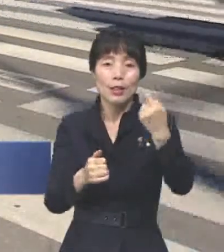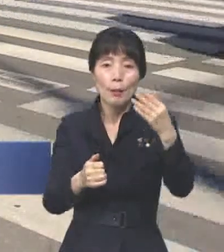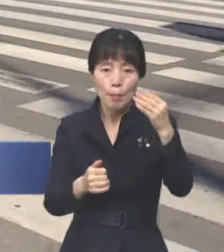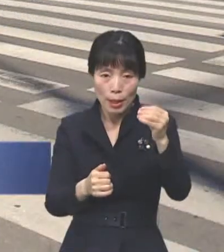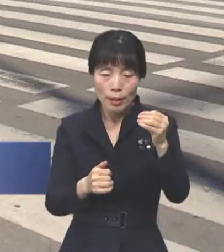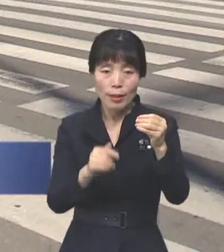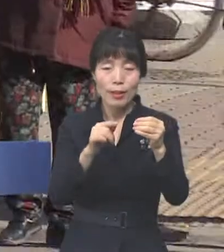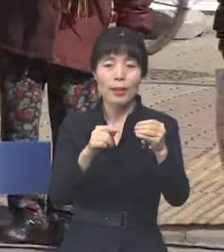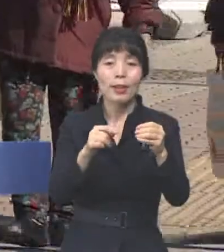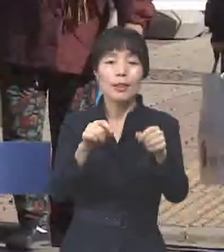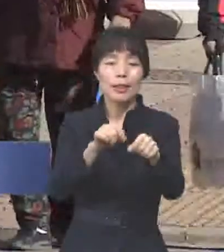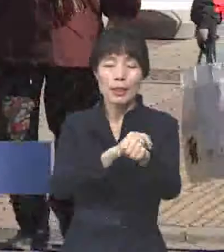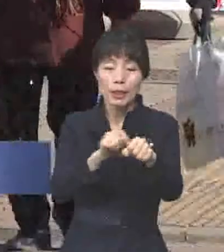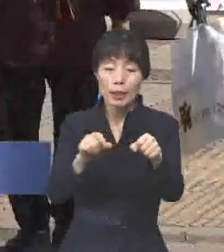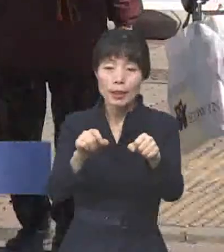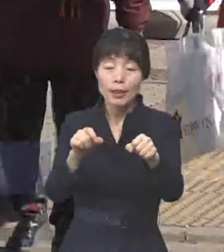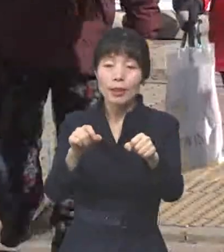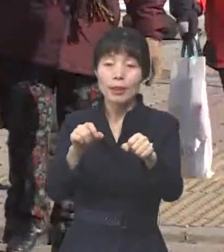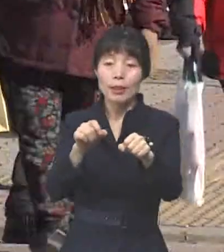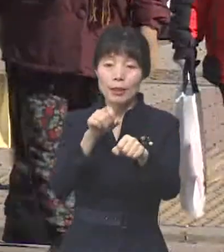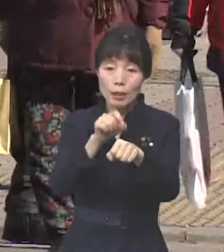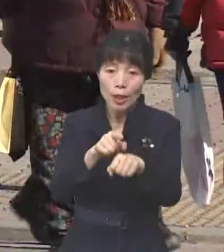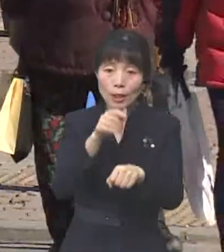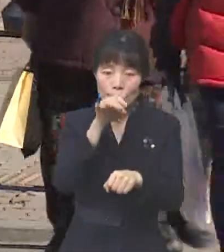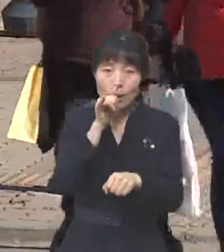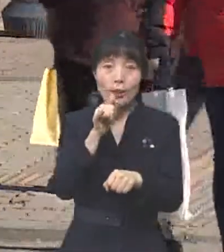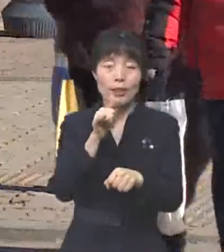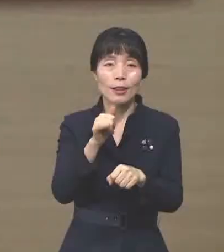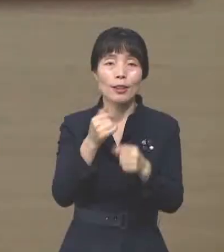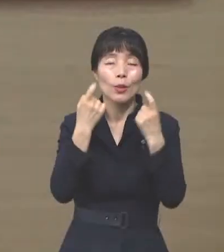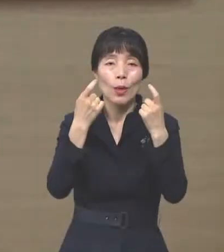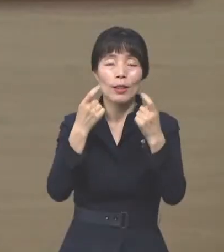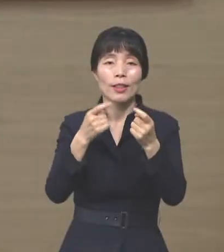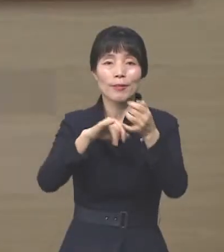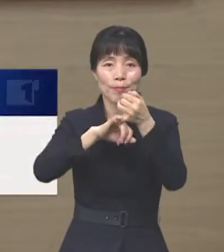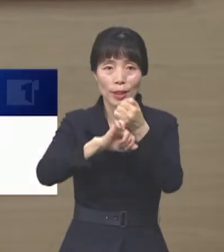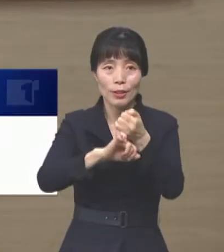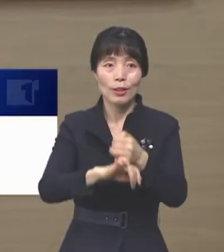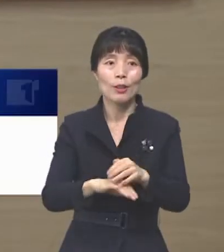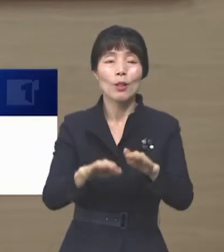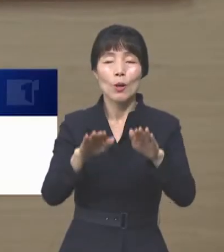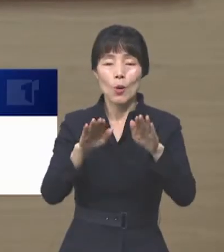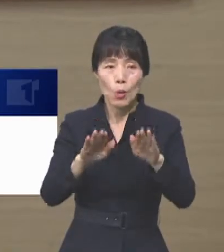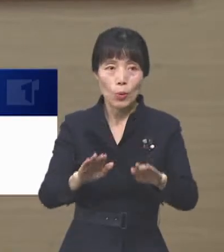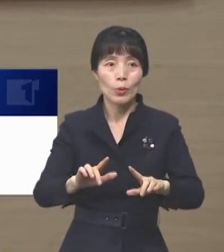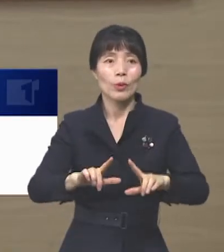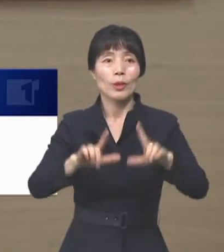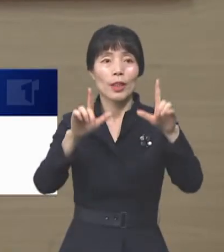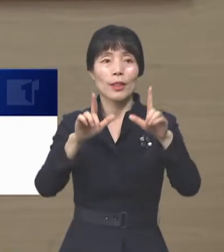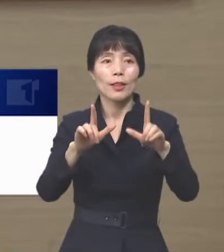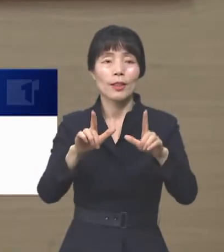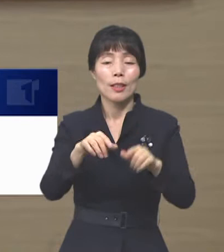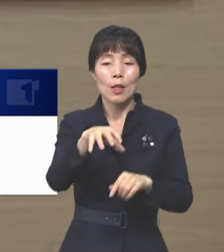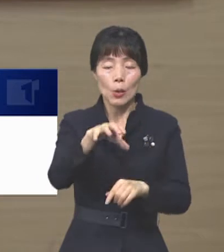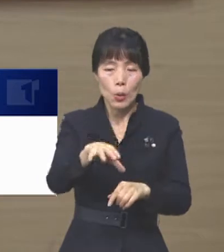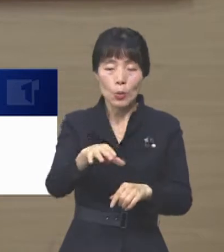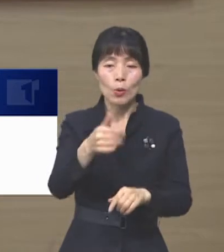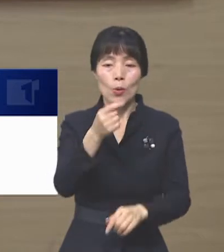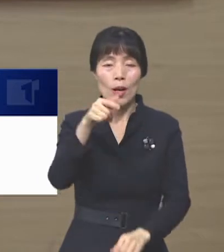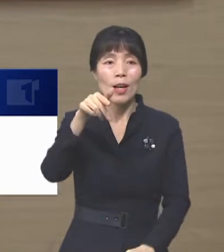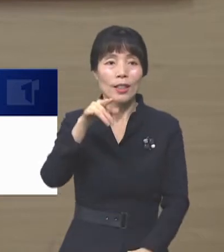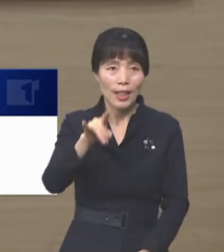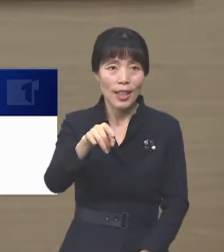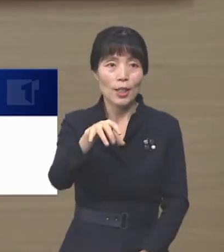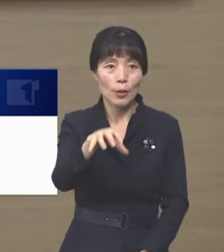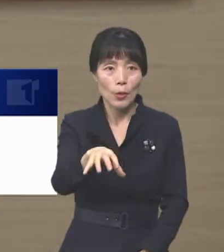있는 관광 자원 조성도 약속했습니다. 올해에는 화계지방정원, 고려시대 장터,